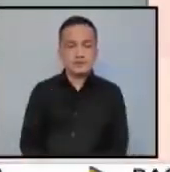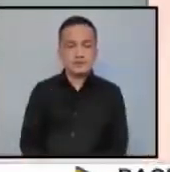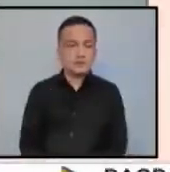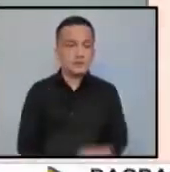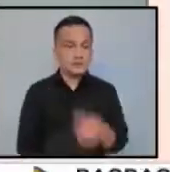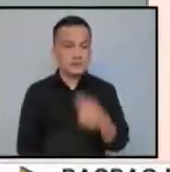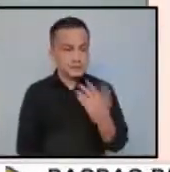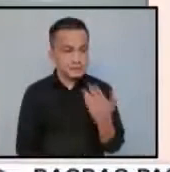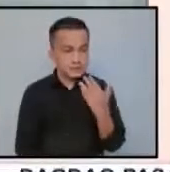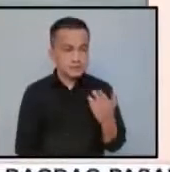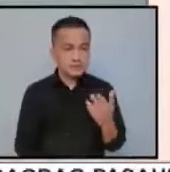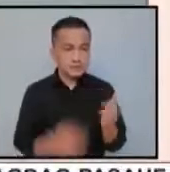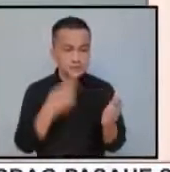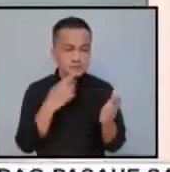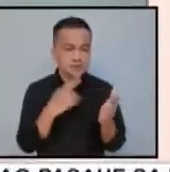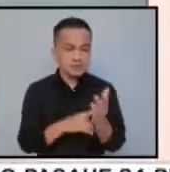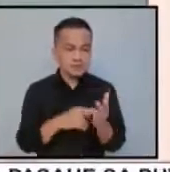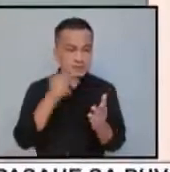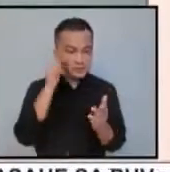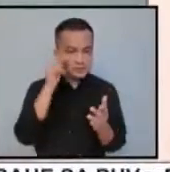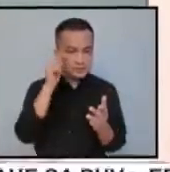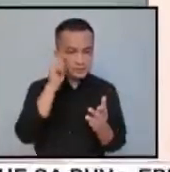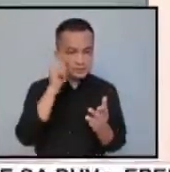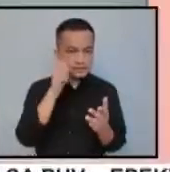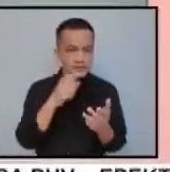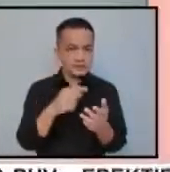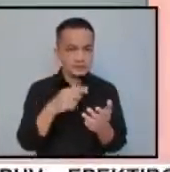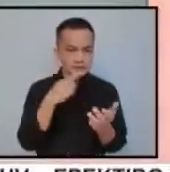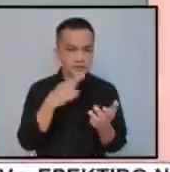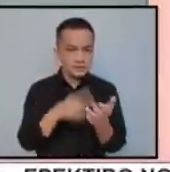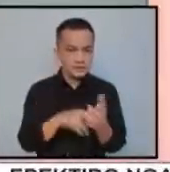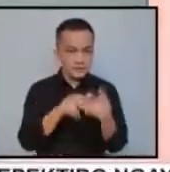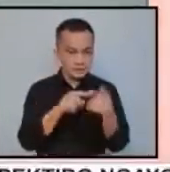maraming salamat sa iyong reporta. Noel Talakay, nag-ulat po dyan sa May Pasig City.